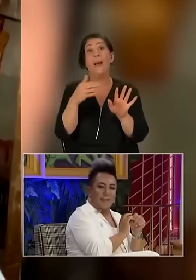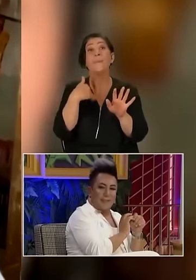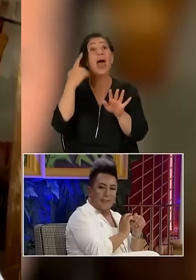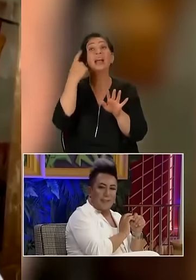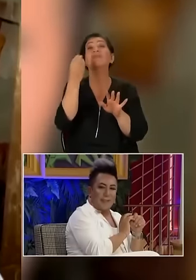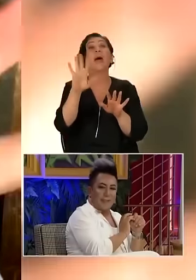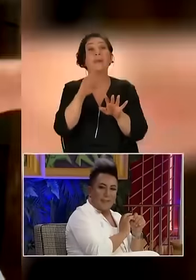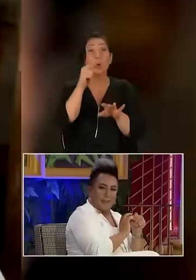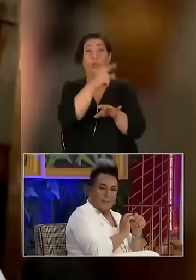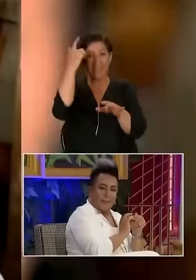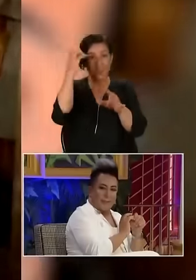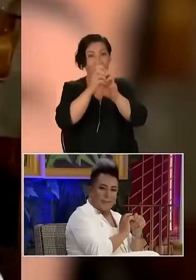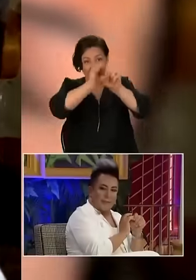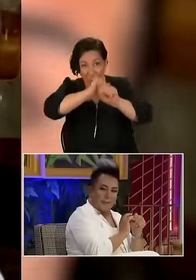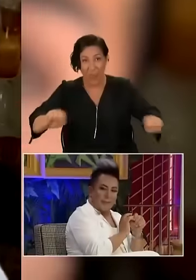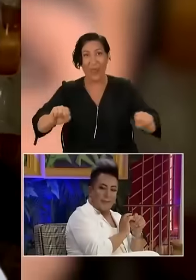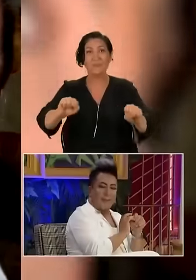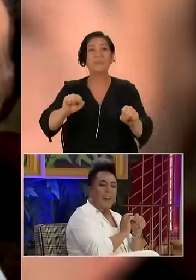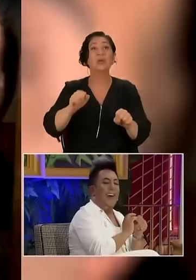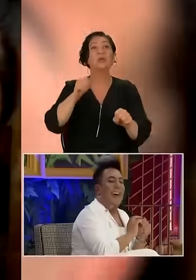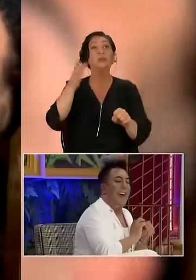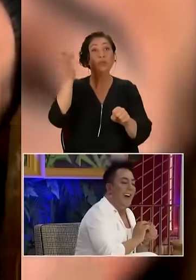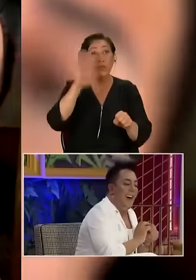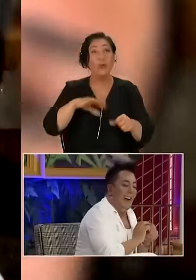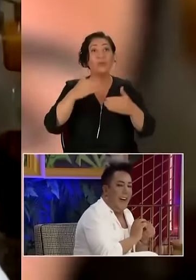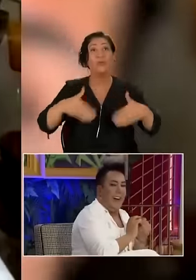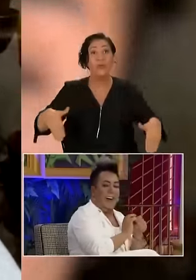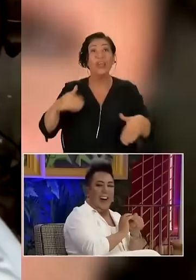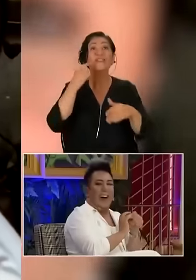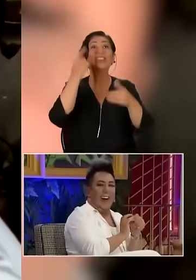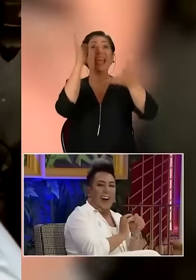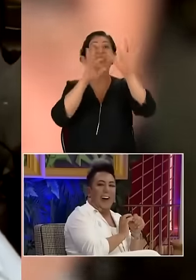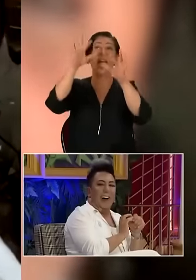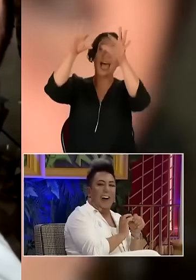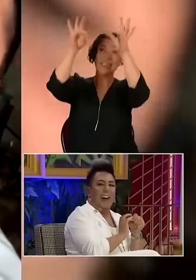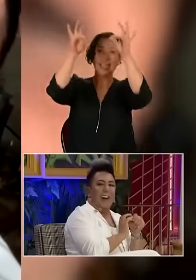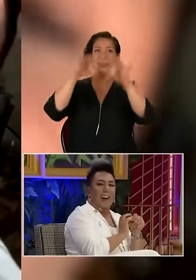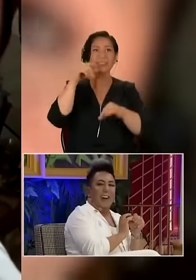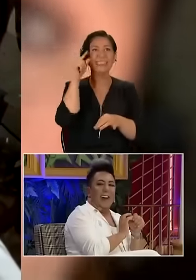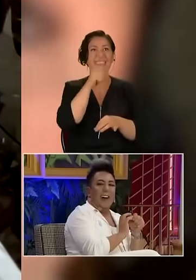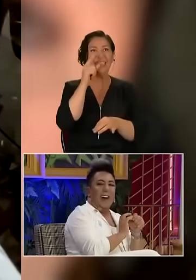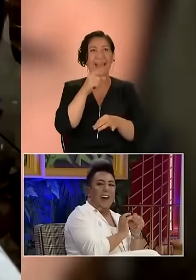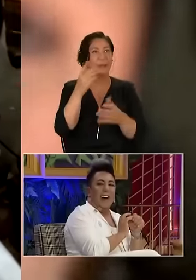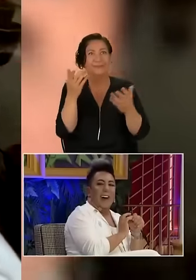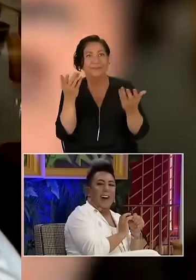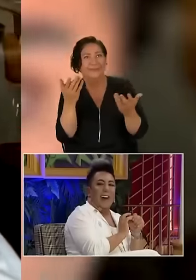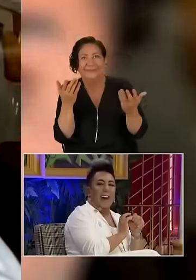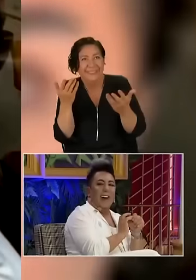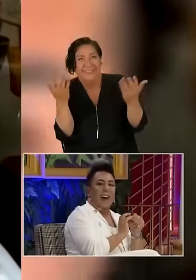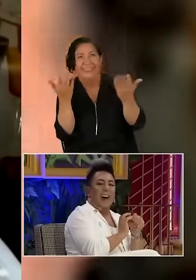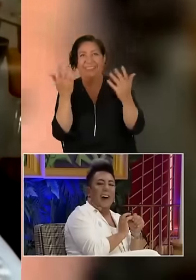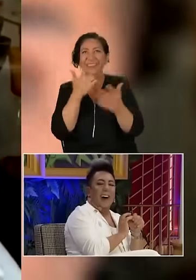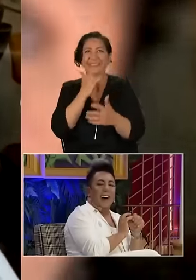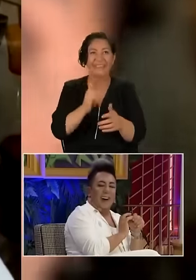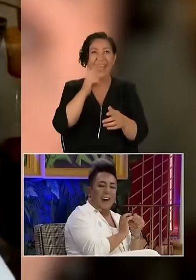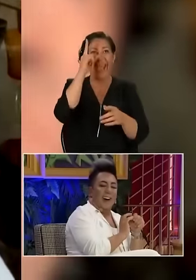akıl vermem, direkt gidip onun saçını başını yolarım. Donunu da fındık ağacına asarım. Seni yarık seni. İyi bir